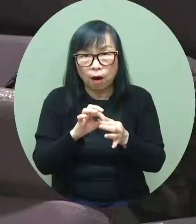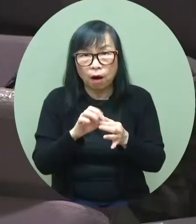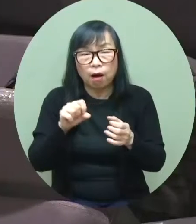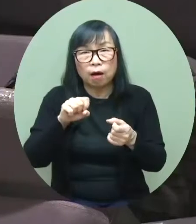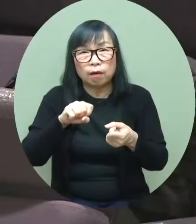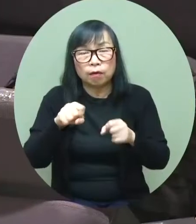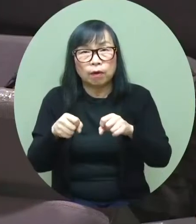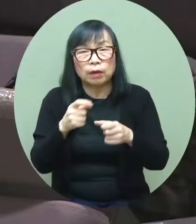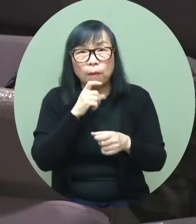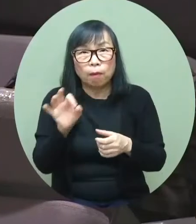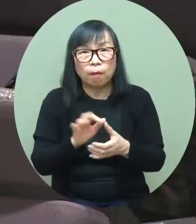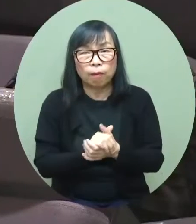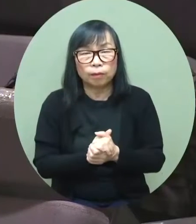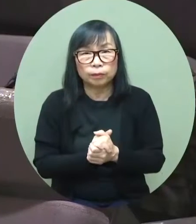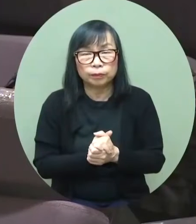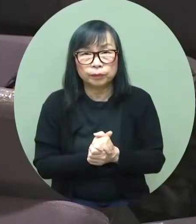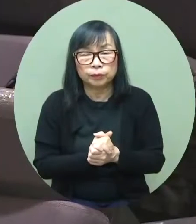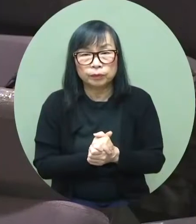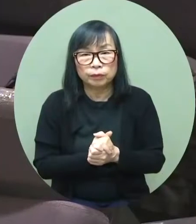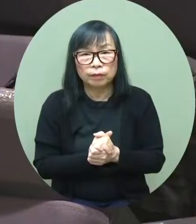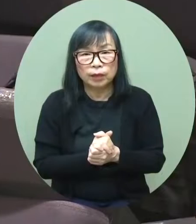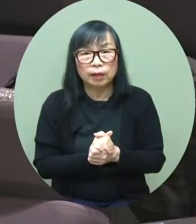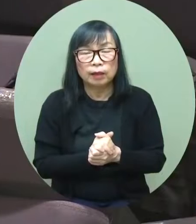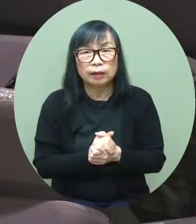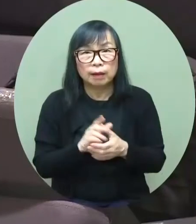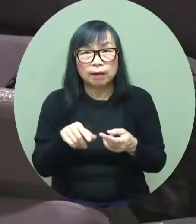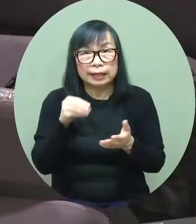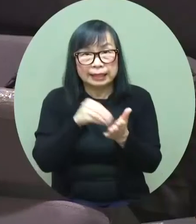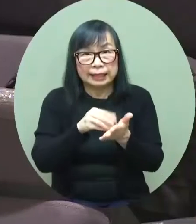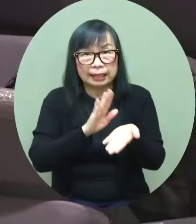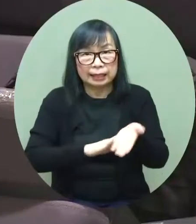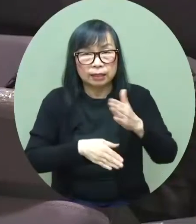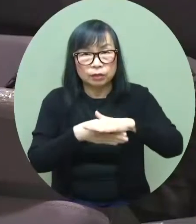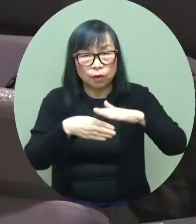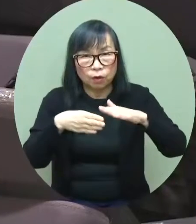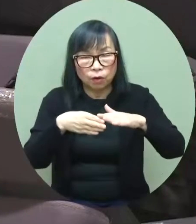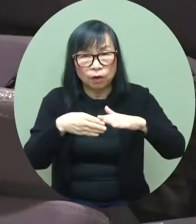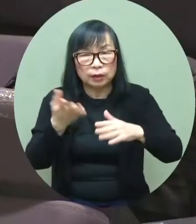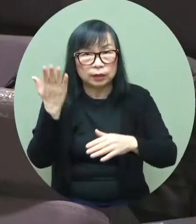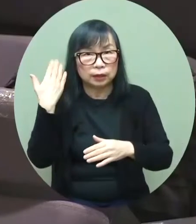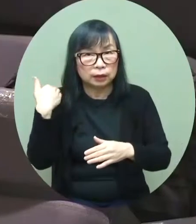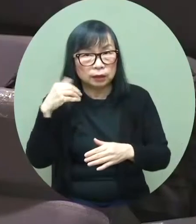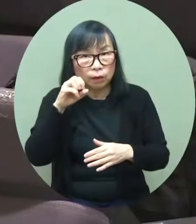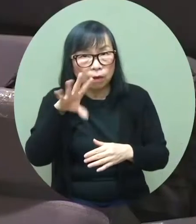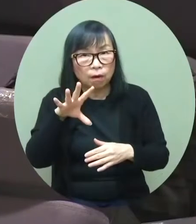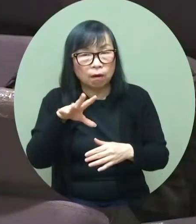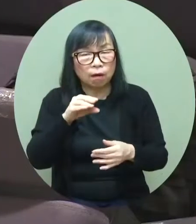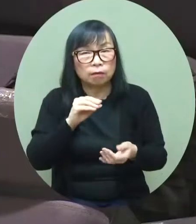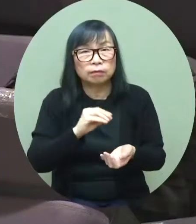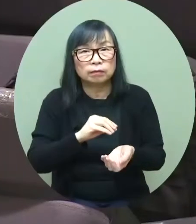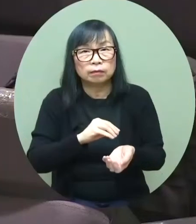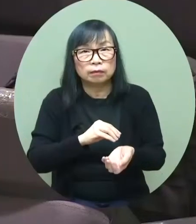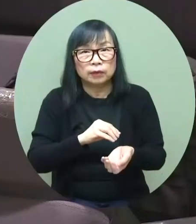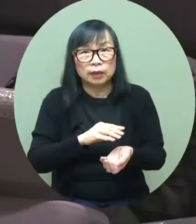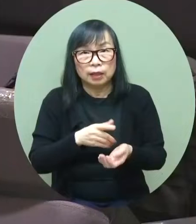案咧？咁另外想問翻呢、這個即係問翻指定診所嗰方面啦。咁因為之前都有講過，即係關於指定診所方面咧，即係